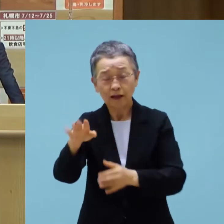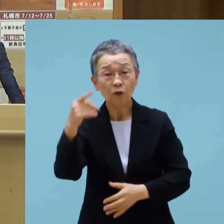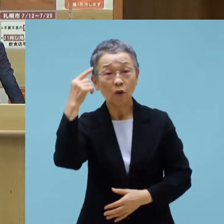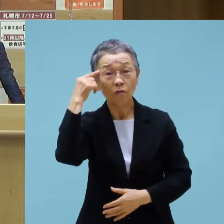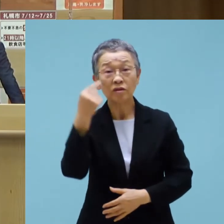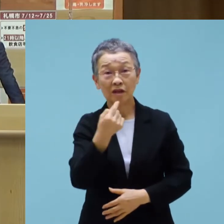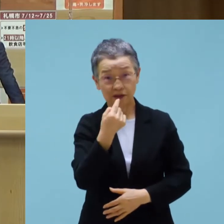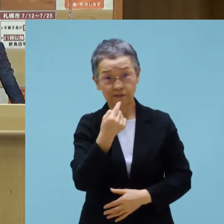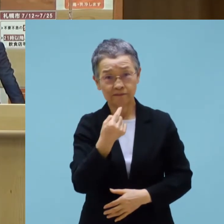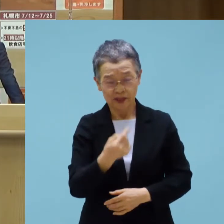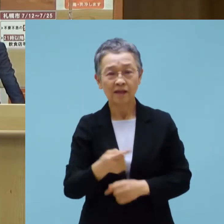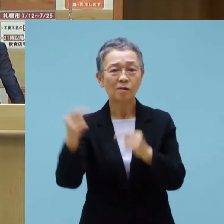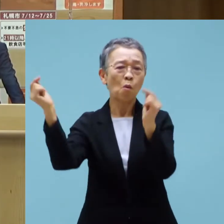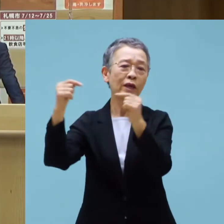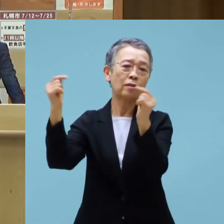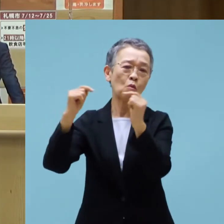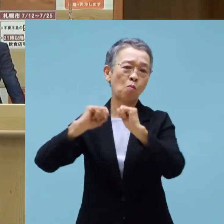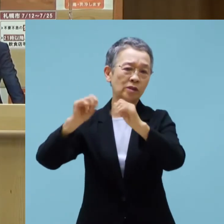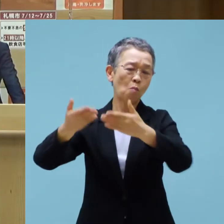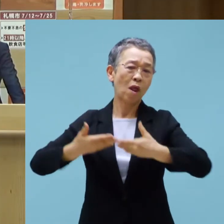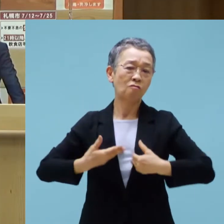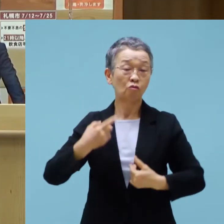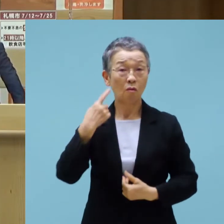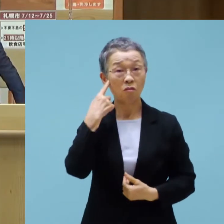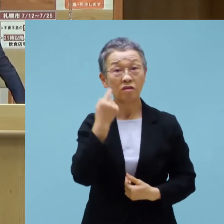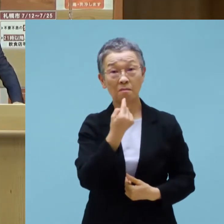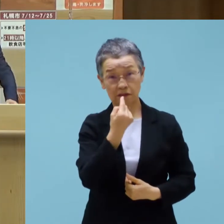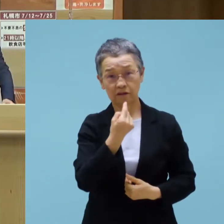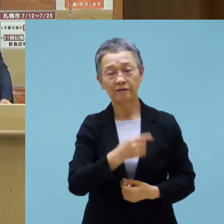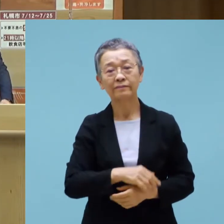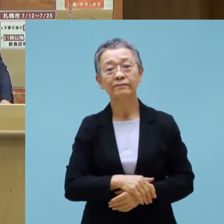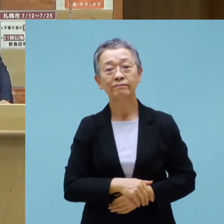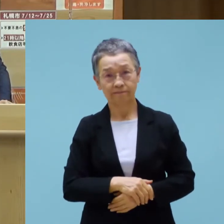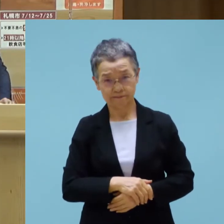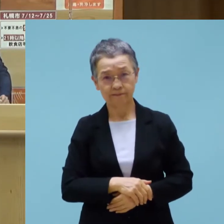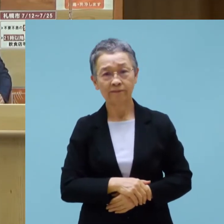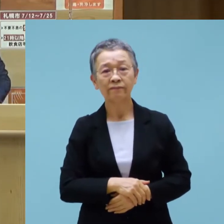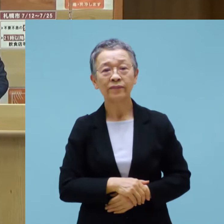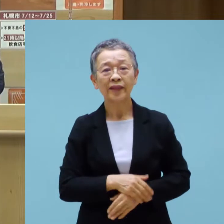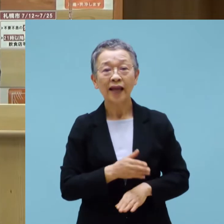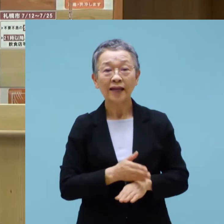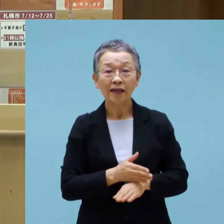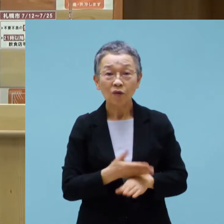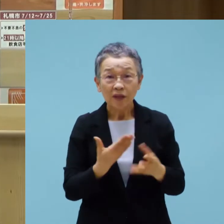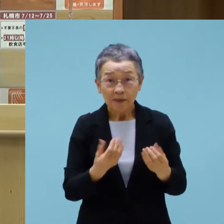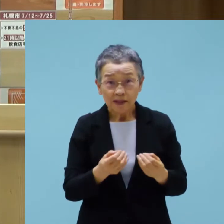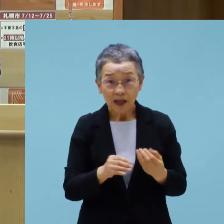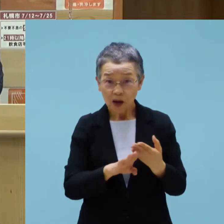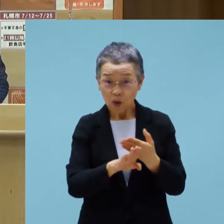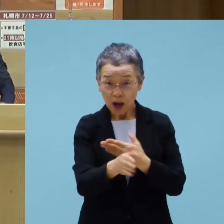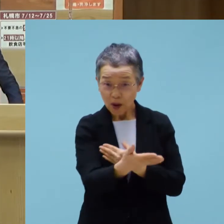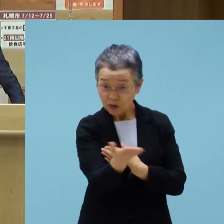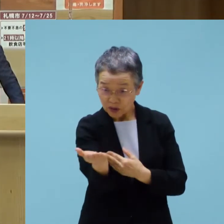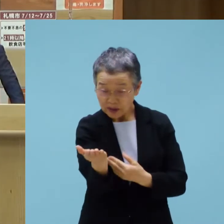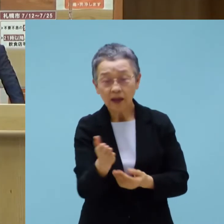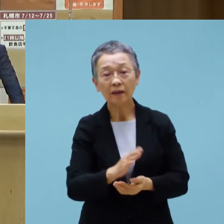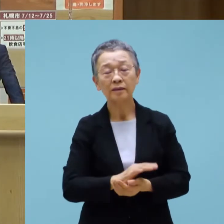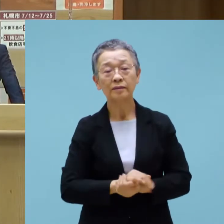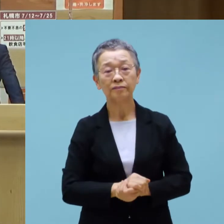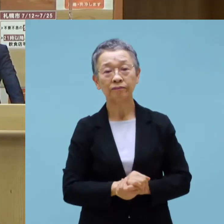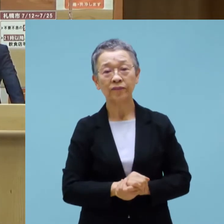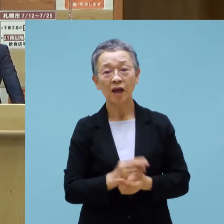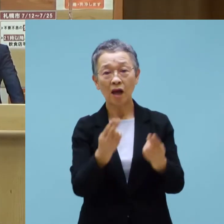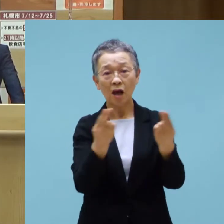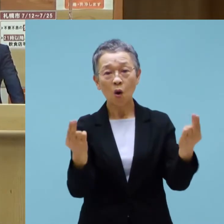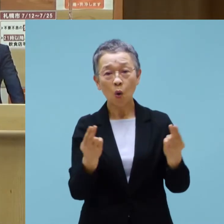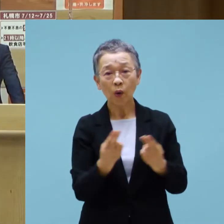検討していただけると信じてます。 ありがとうございました。 他にご質問ございますか。北海道新聞の藤